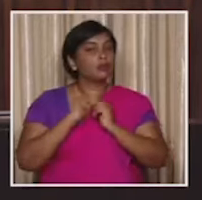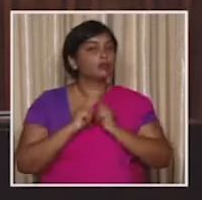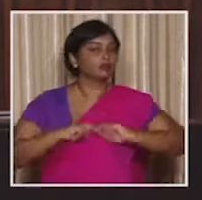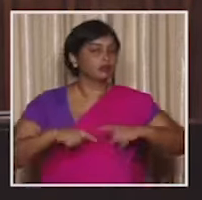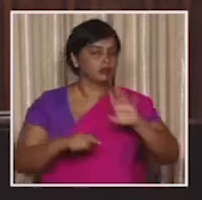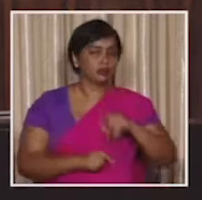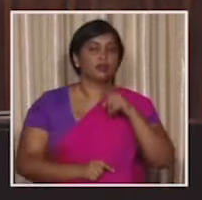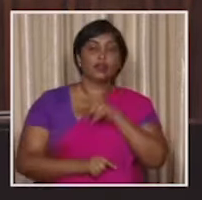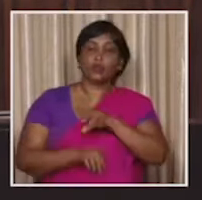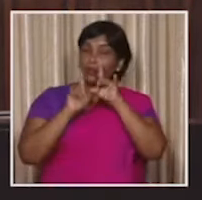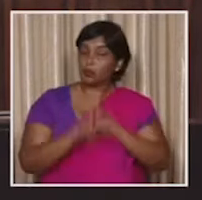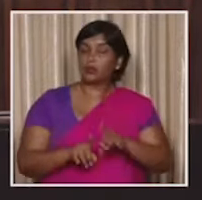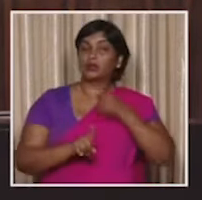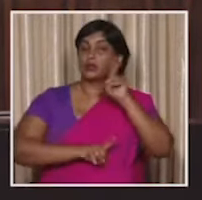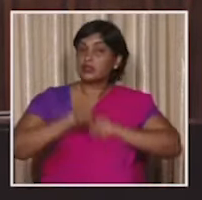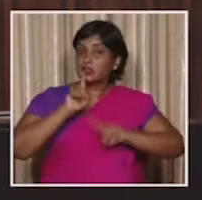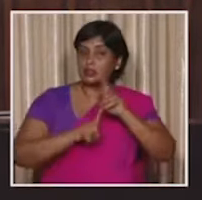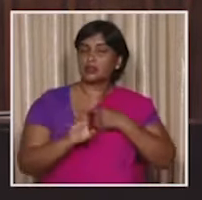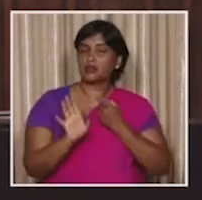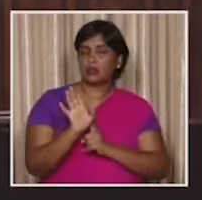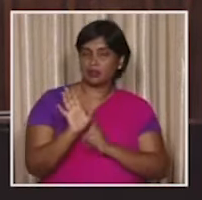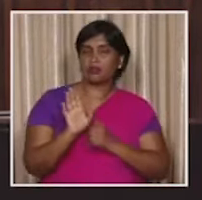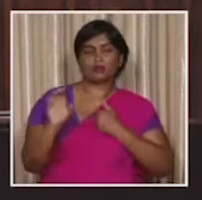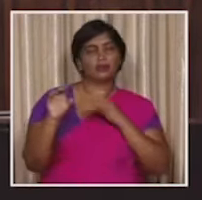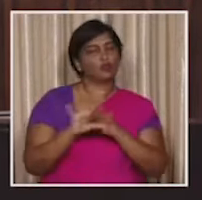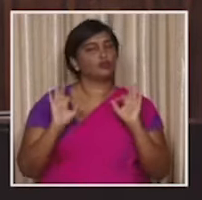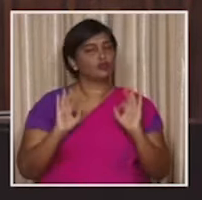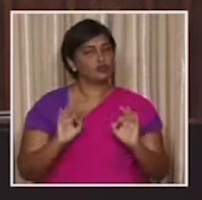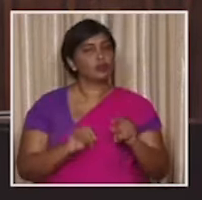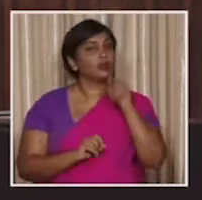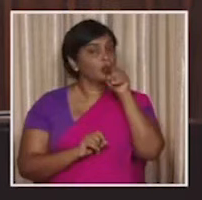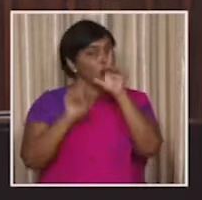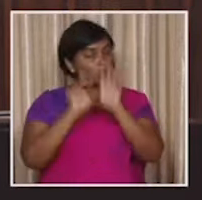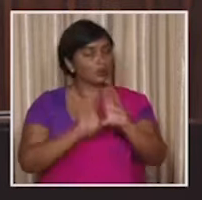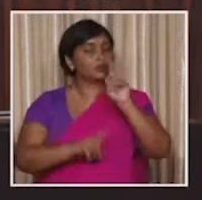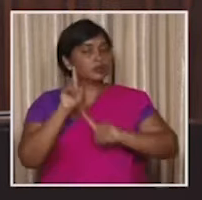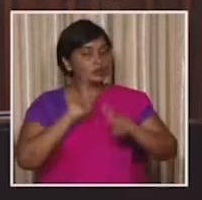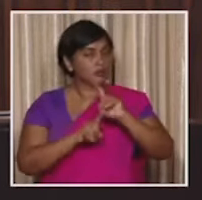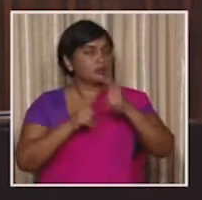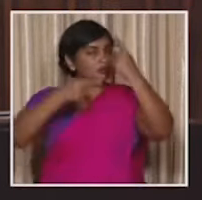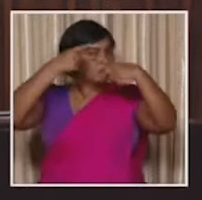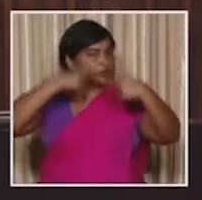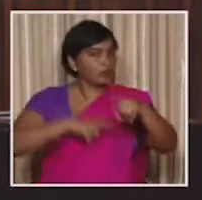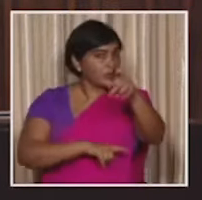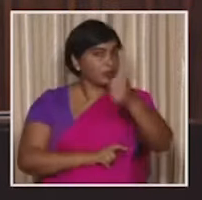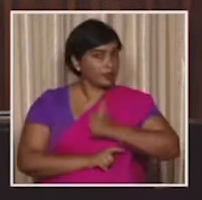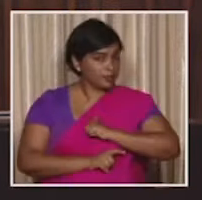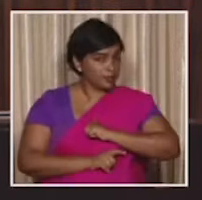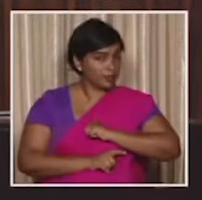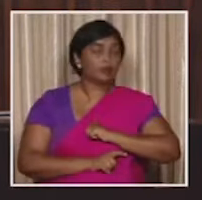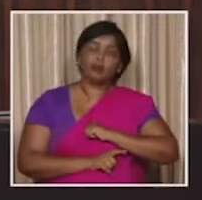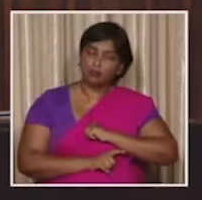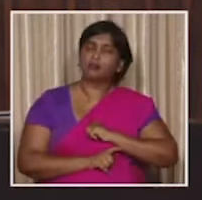ක්‍රියාත්මක කරමු. එවැනි සාකච්ඡාවන්ට අප නිරතුරුවෙන්ම සූදානම්. ඔබ එවැනි සාකච්ඡා මාලාවකට එකඟ නම්